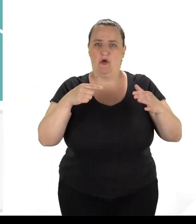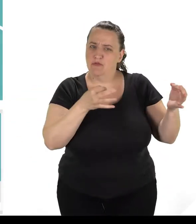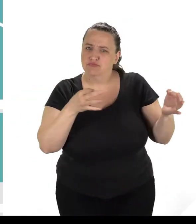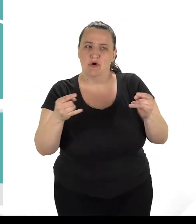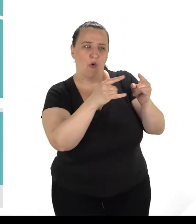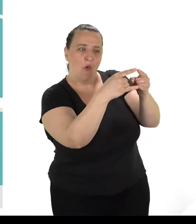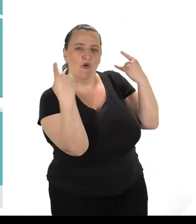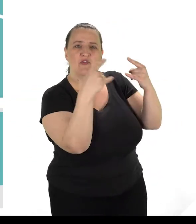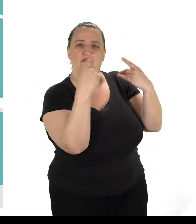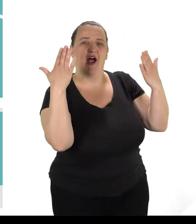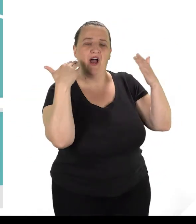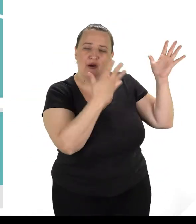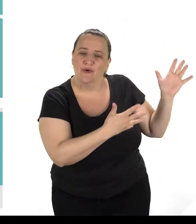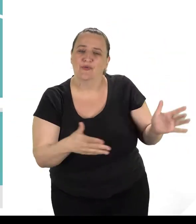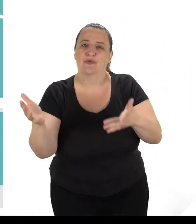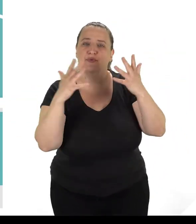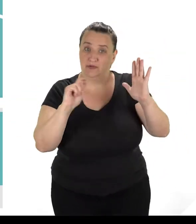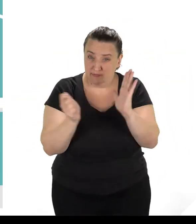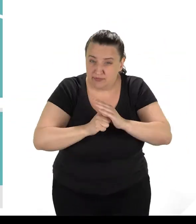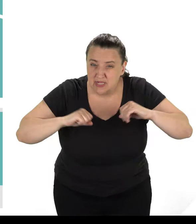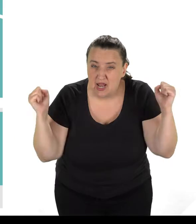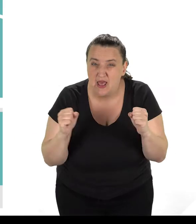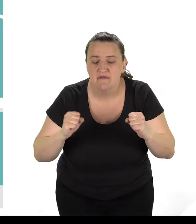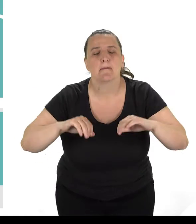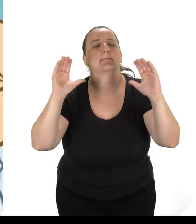N'oubliez pas d'aérer ma chambre tous les jours, même en hiver.